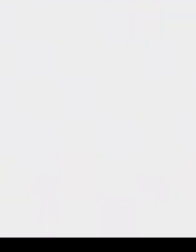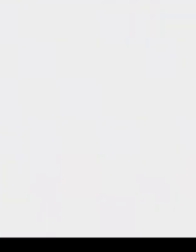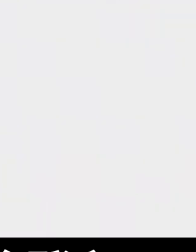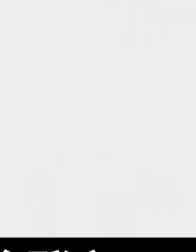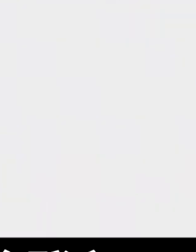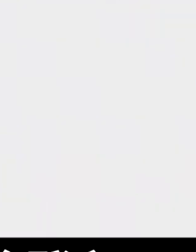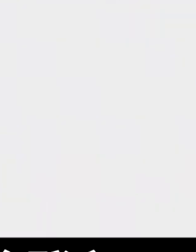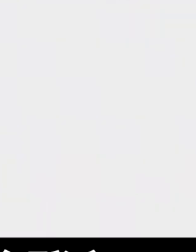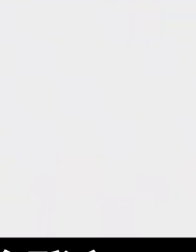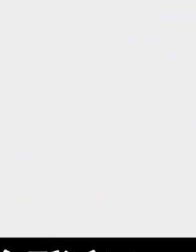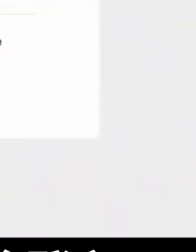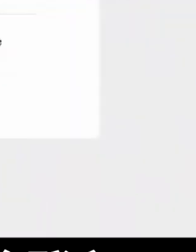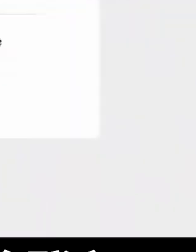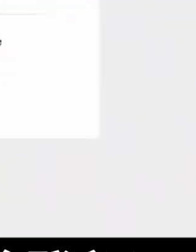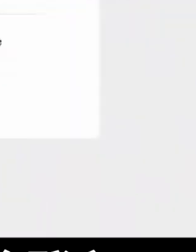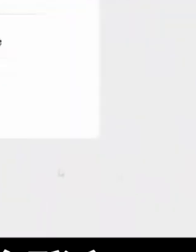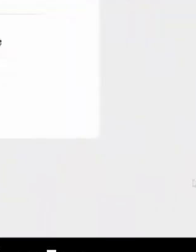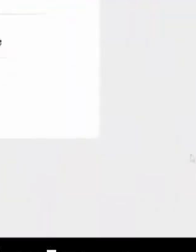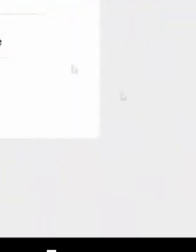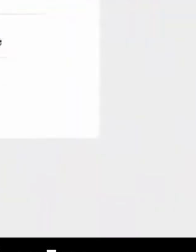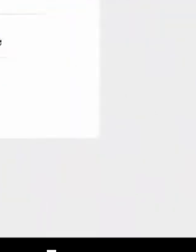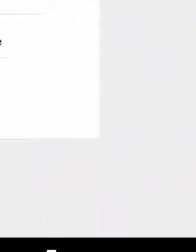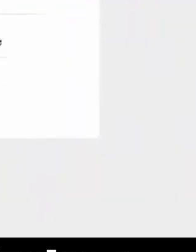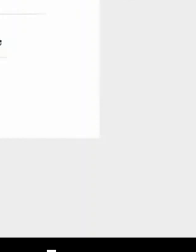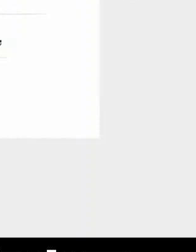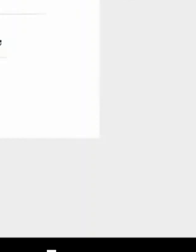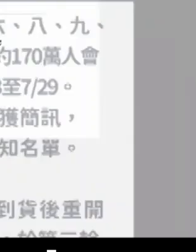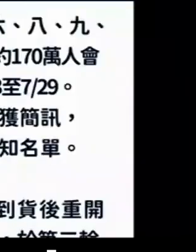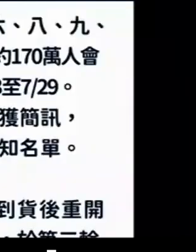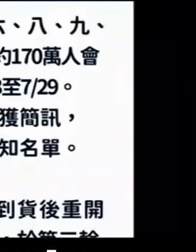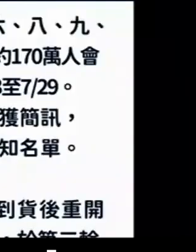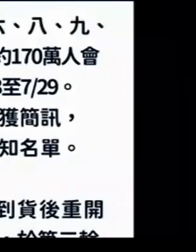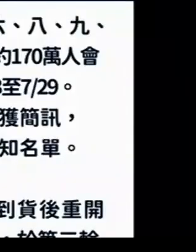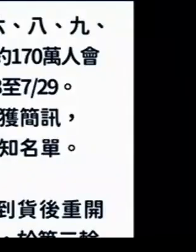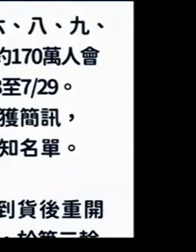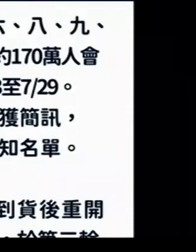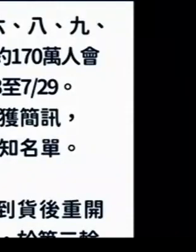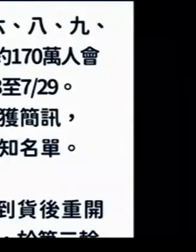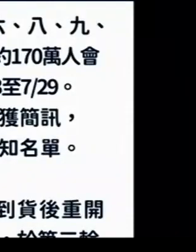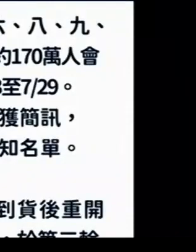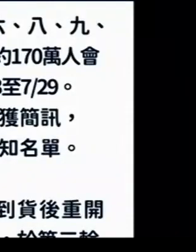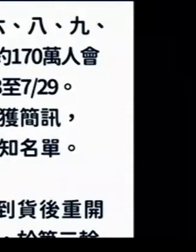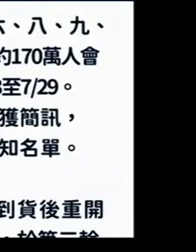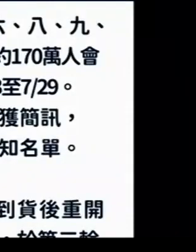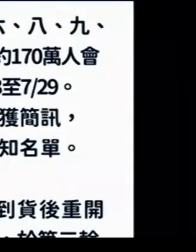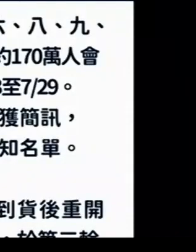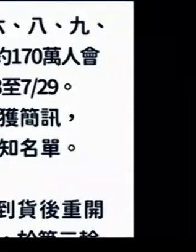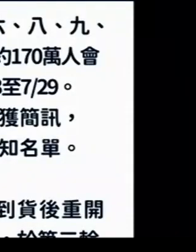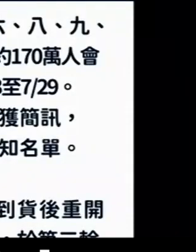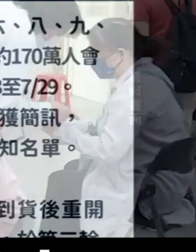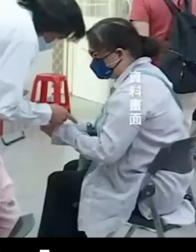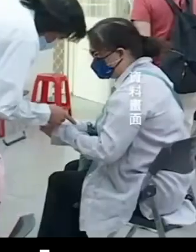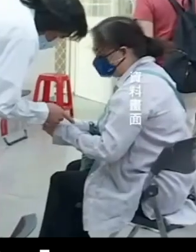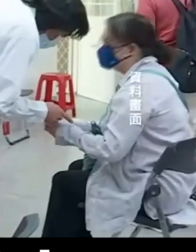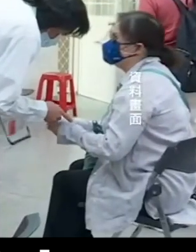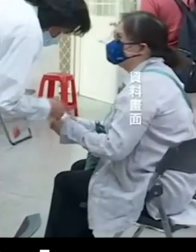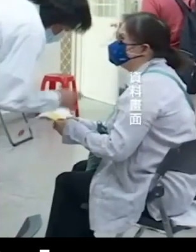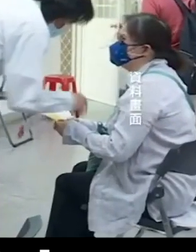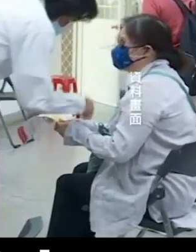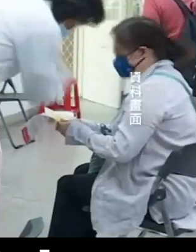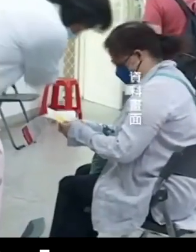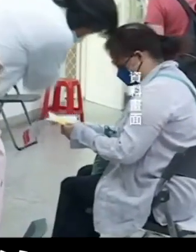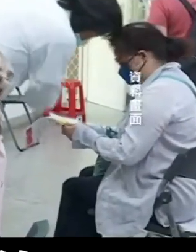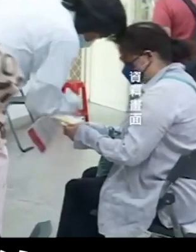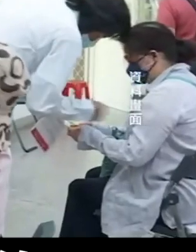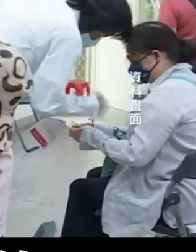群。 疫苗预约平台第三轮登记也在周二早上陆续寄出了152万封接种简讯，当中有将近一